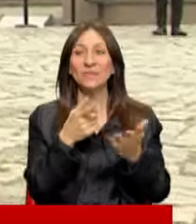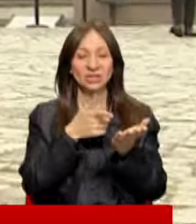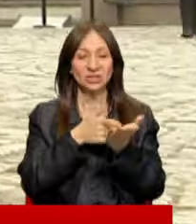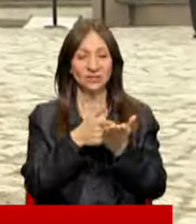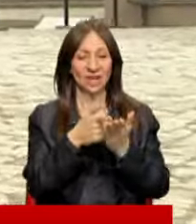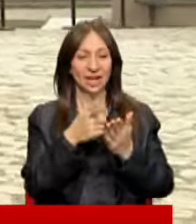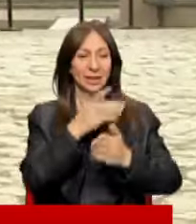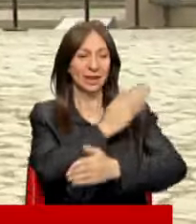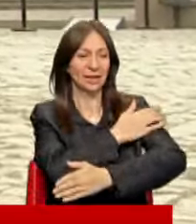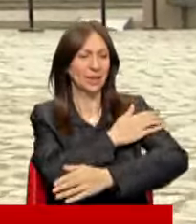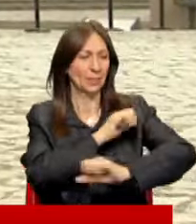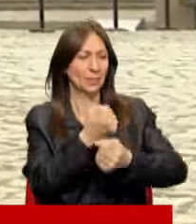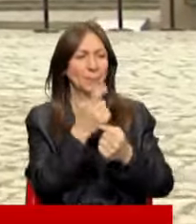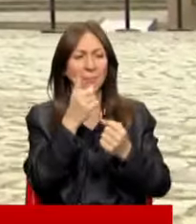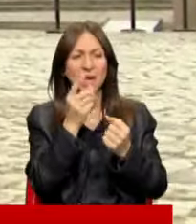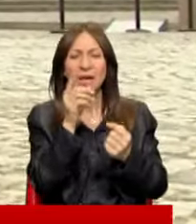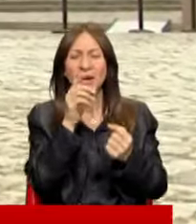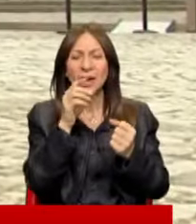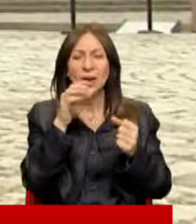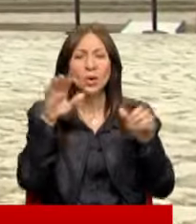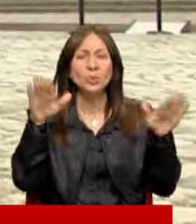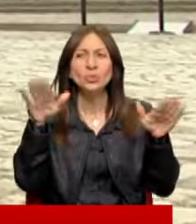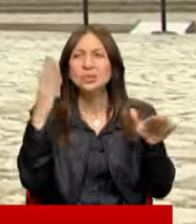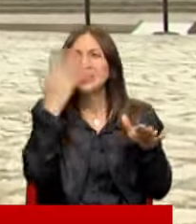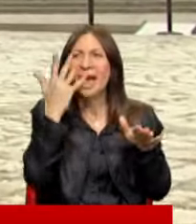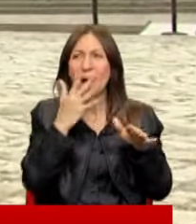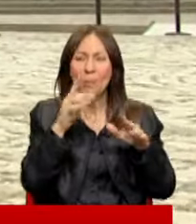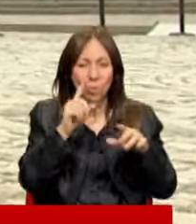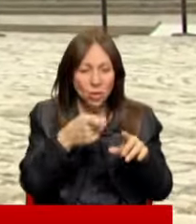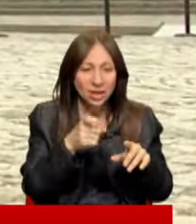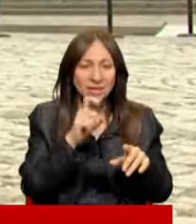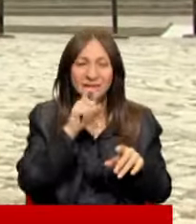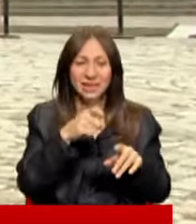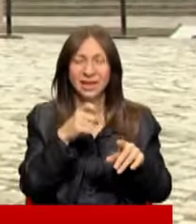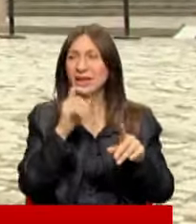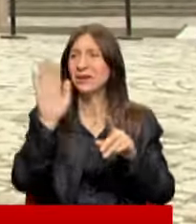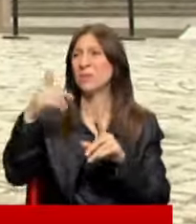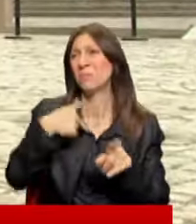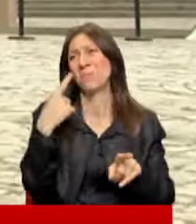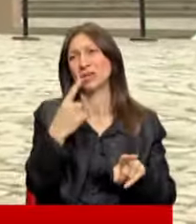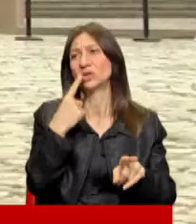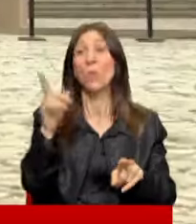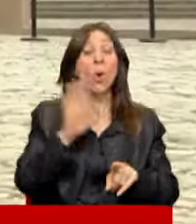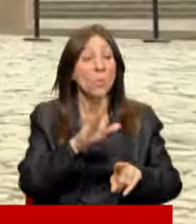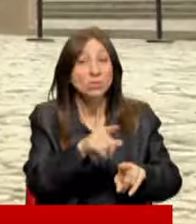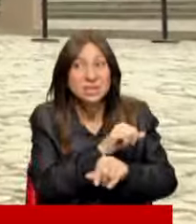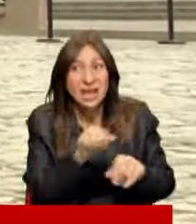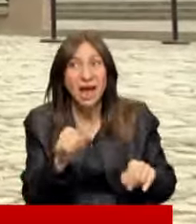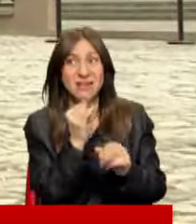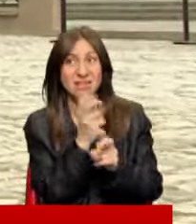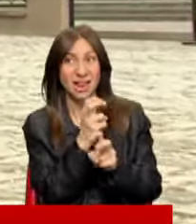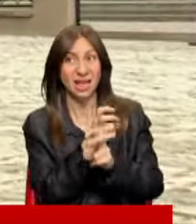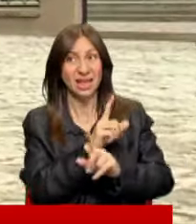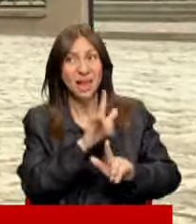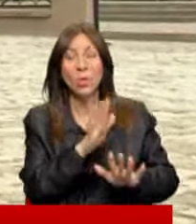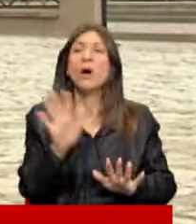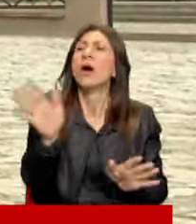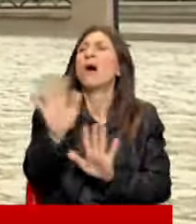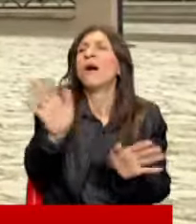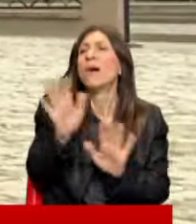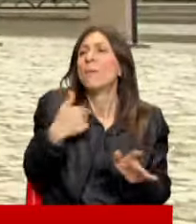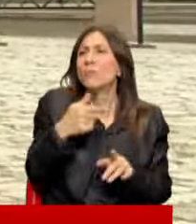Çiftlikte kanadı kırık bir yavru karga buluyor ve dayısına buna bakmak istediğini söylüyor. Dayısı da itiraz ediyor. Oğlum diyor, bu zararlı bir hayvan, ne gerek var? Hayır, ben